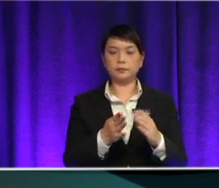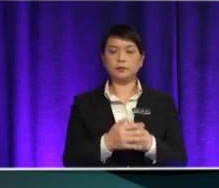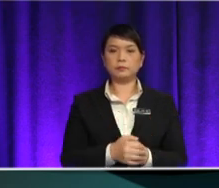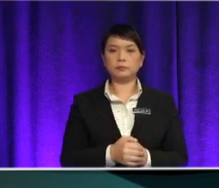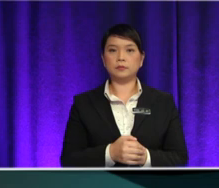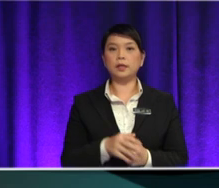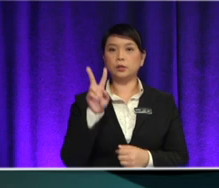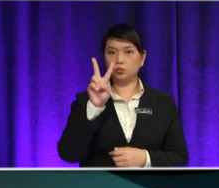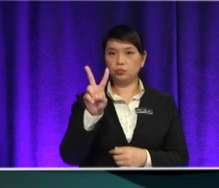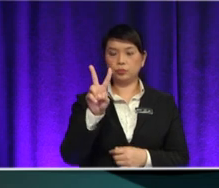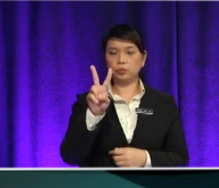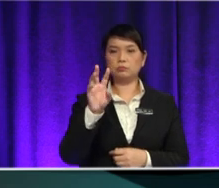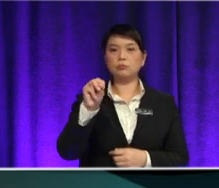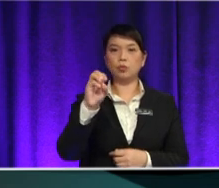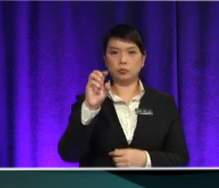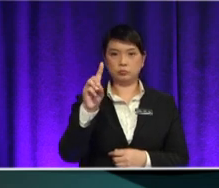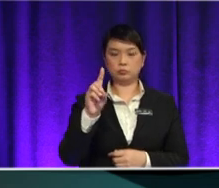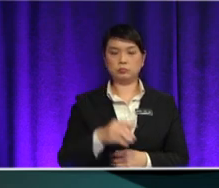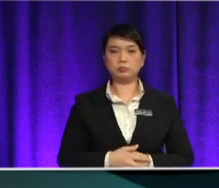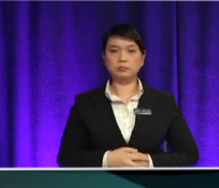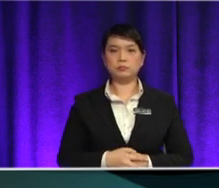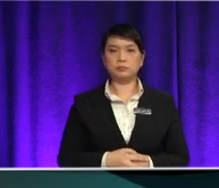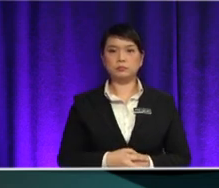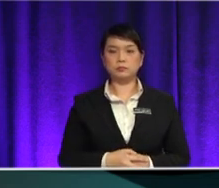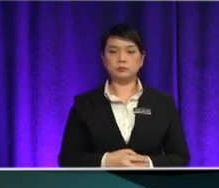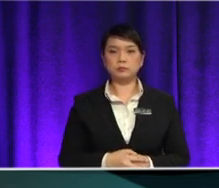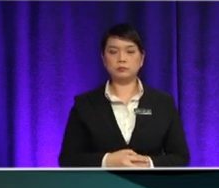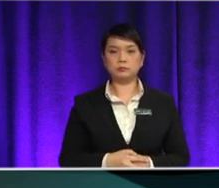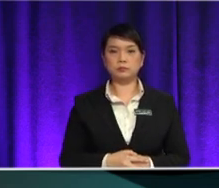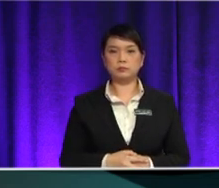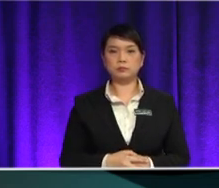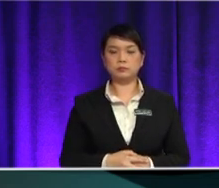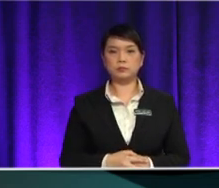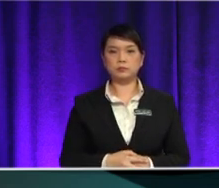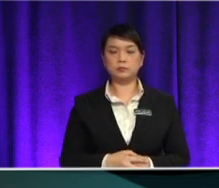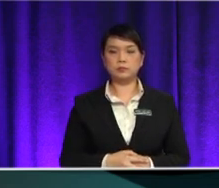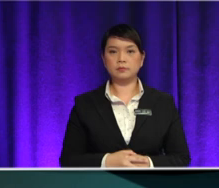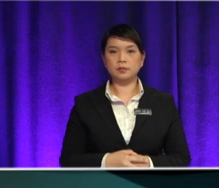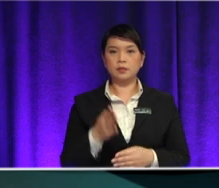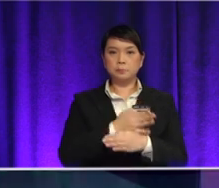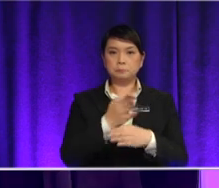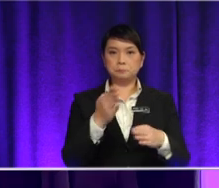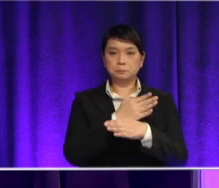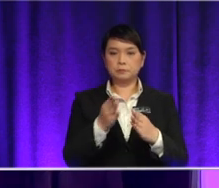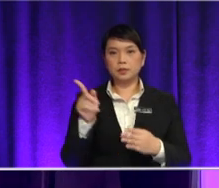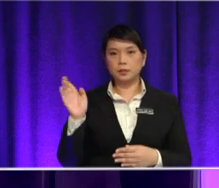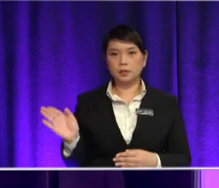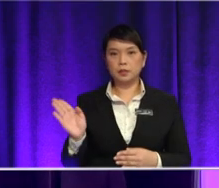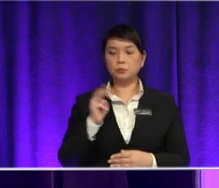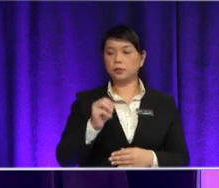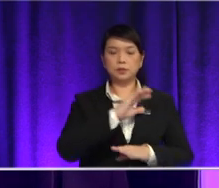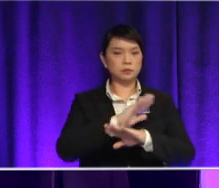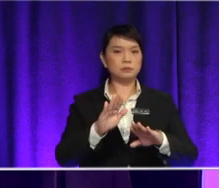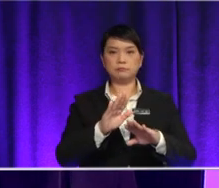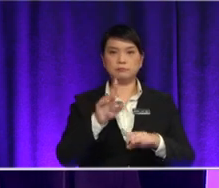Maksudnya ada dua kali mod dia. Dua kali nilai mod. Itu maksudnya. Dan bentuk-bentuk ini, murid perlu hafal tak? Murid tak